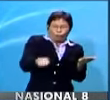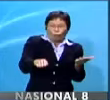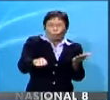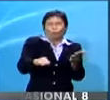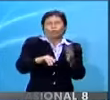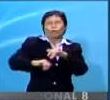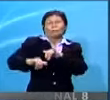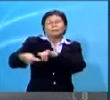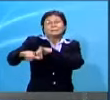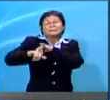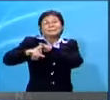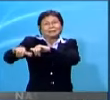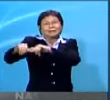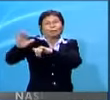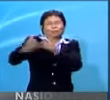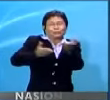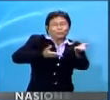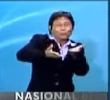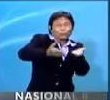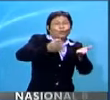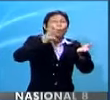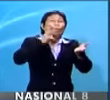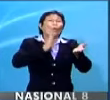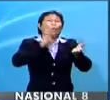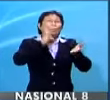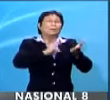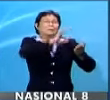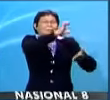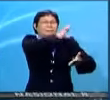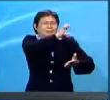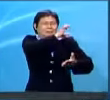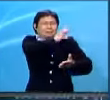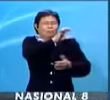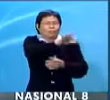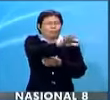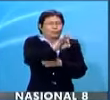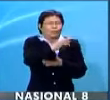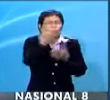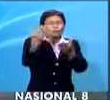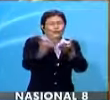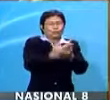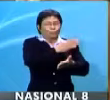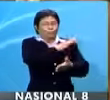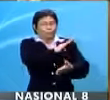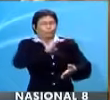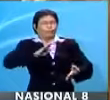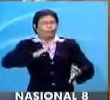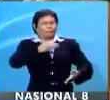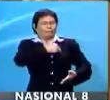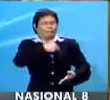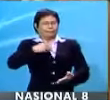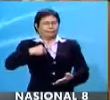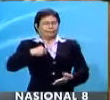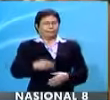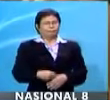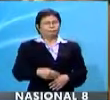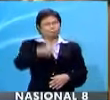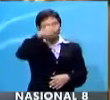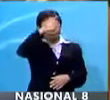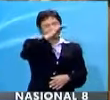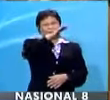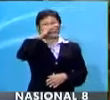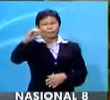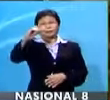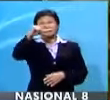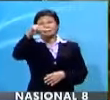pool of their own serving women executives when appoting new members dan Syarikat